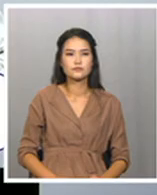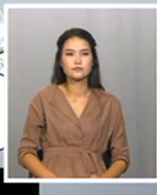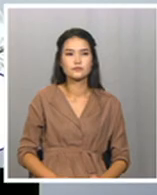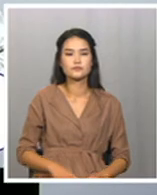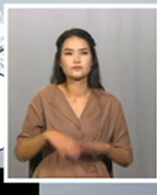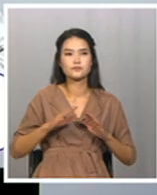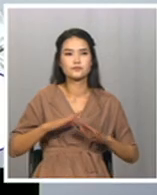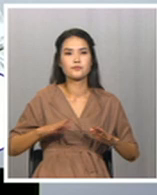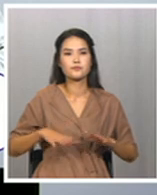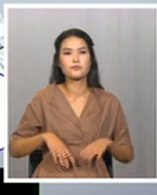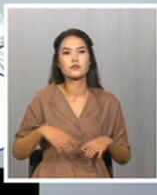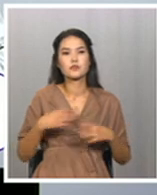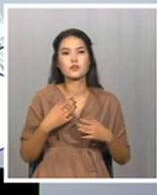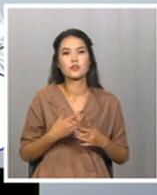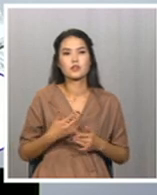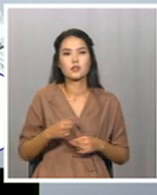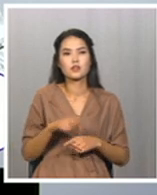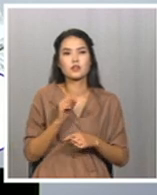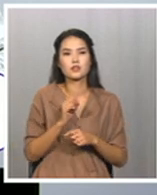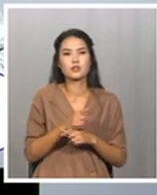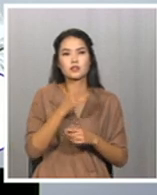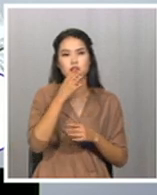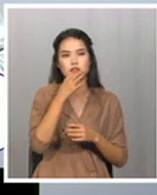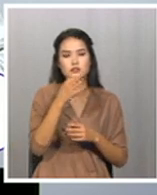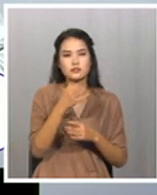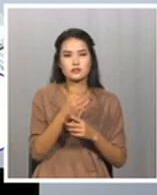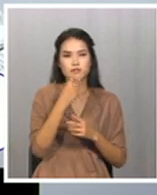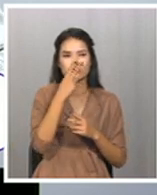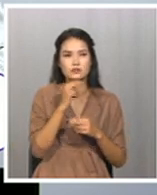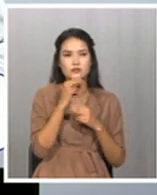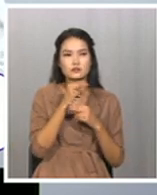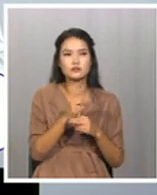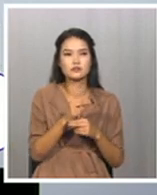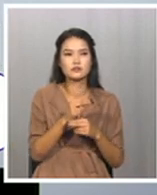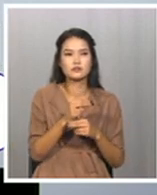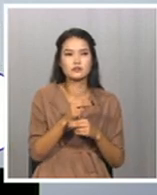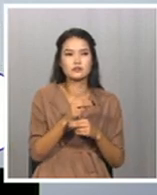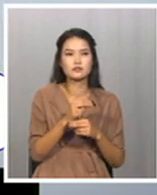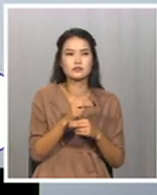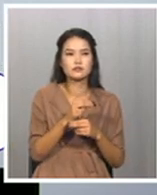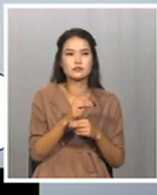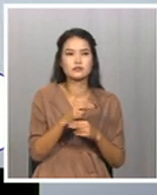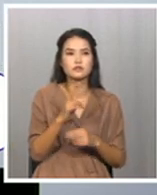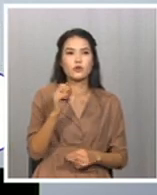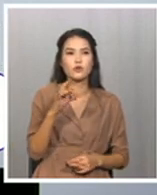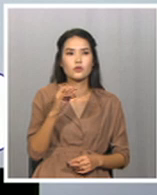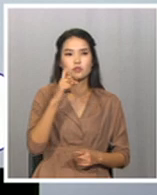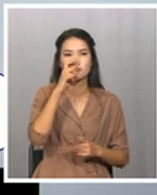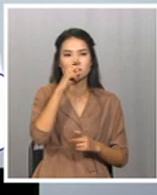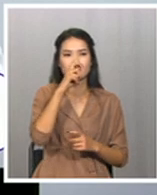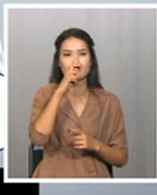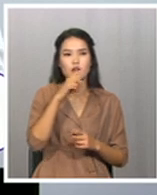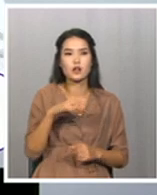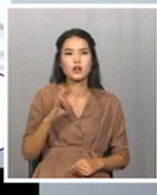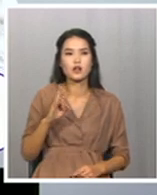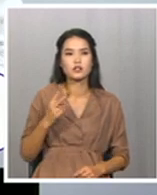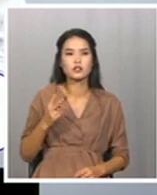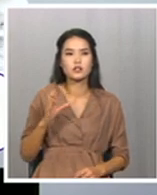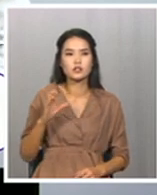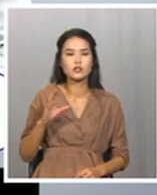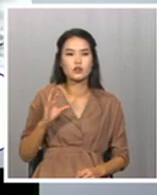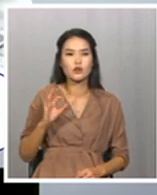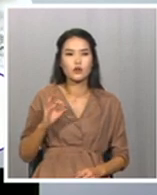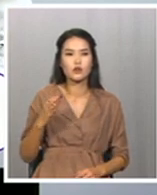Оқушылар, енді тапсырманың дұрыс жауабына назар аударып көрейік. Күкірт қышқылы формуласы